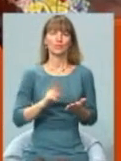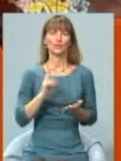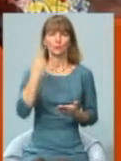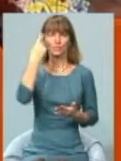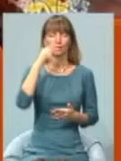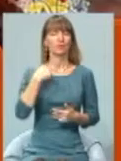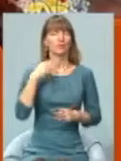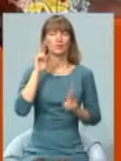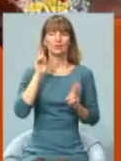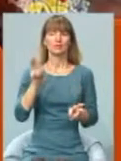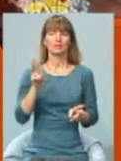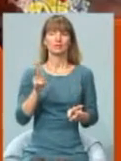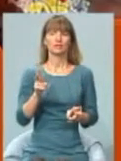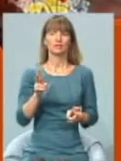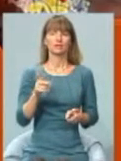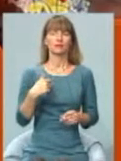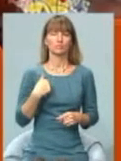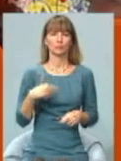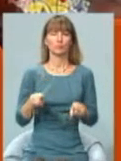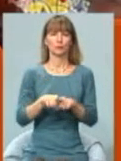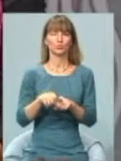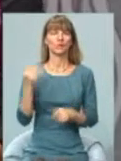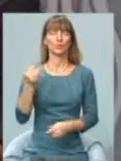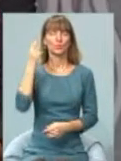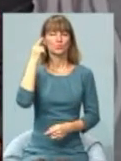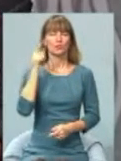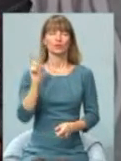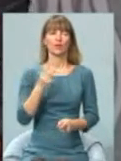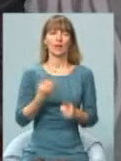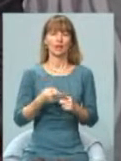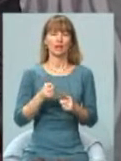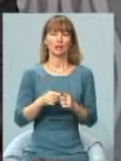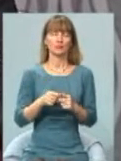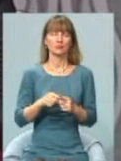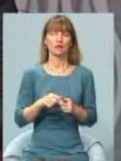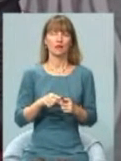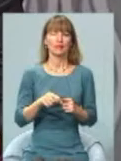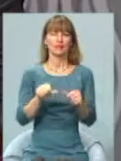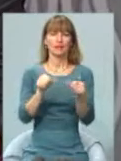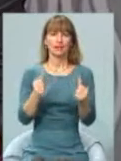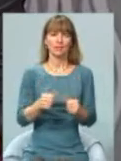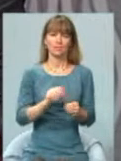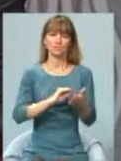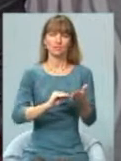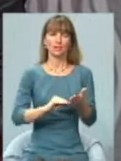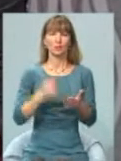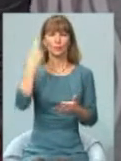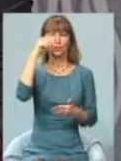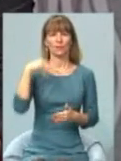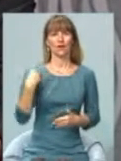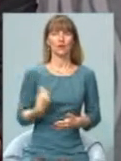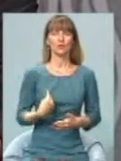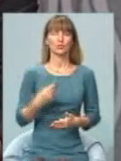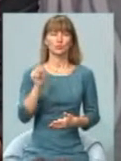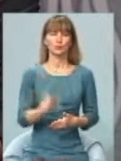Ні, не знаю, але ось мені дуже буде цікаво дізнатися про це. От валентинки, власне, придумали французи. Отже, ну, як ми вважаємо, що ці